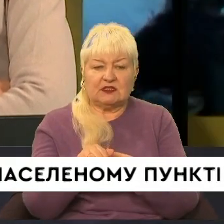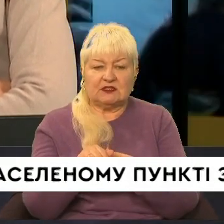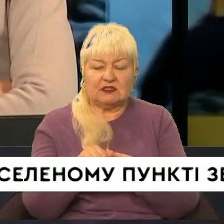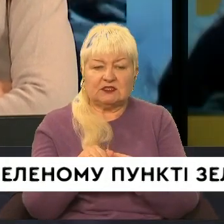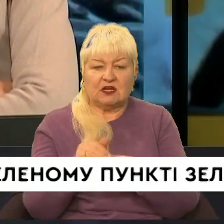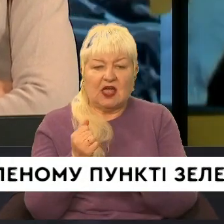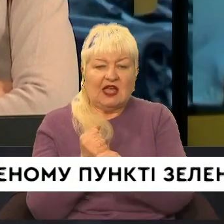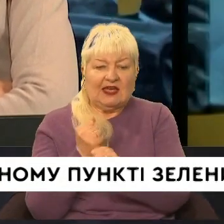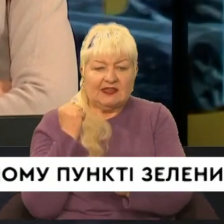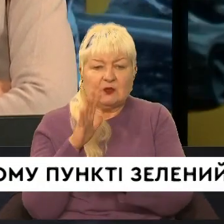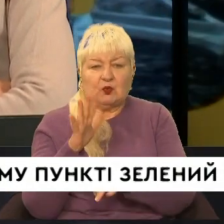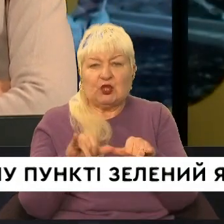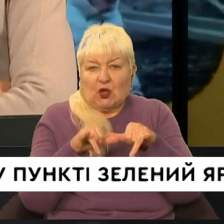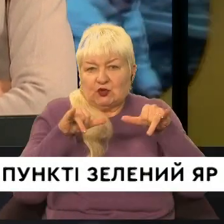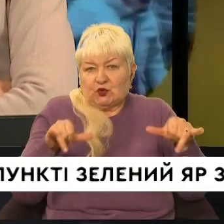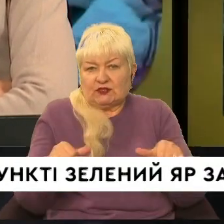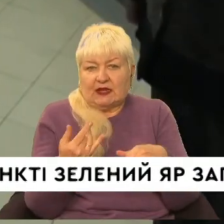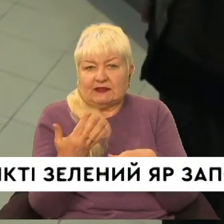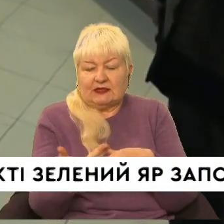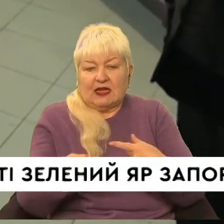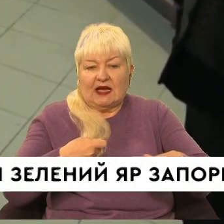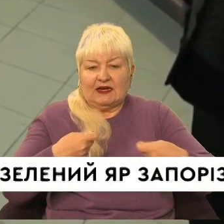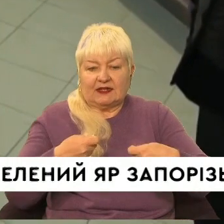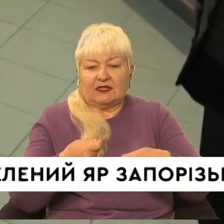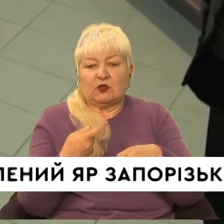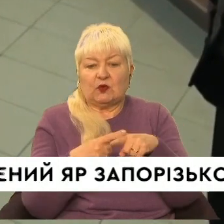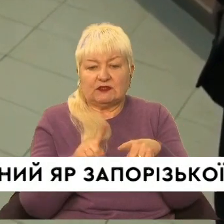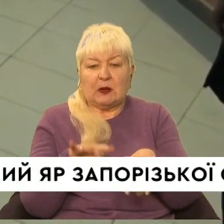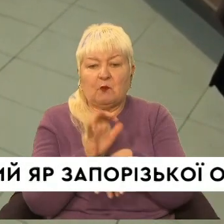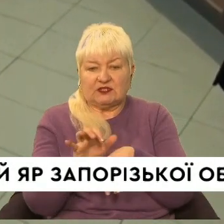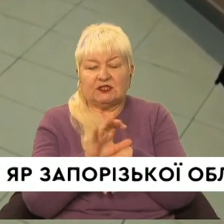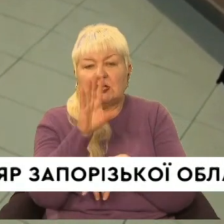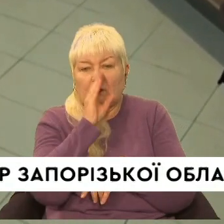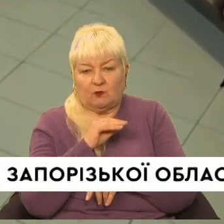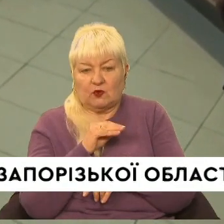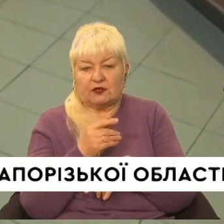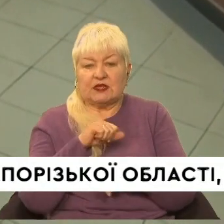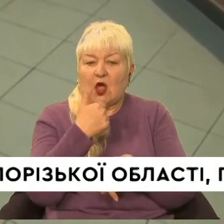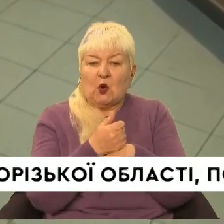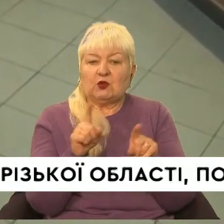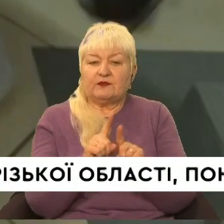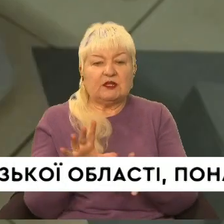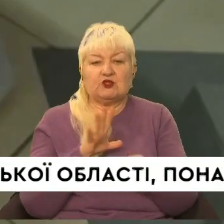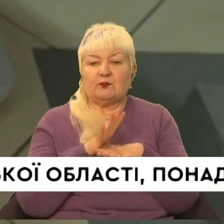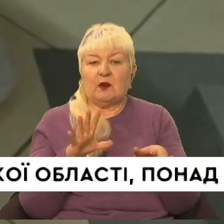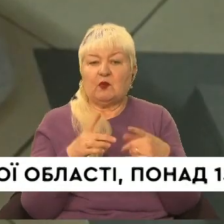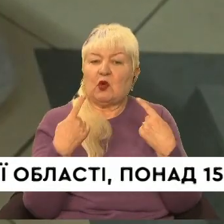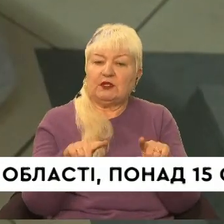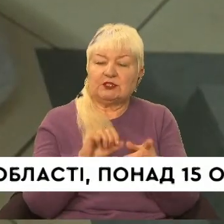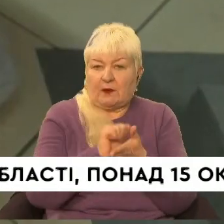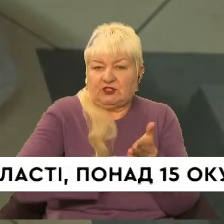там щомісяця зростати кількість, то ринок з цим постачанням впорається. Головне, щоб не було інших чинників,